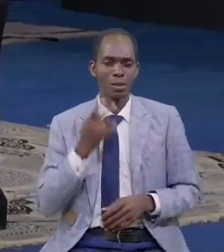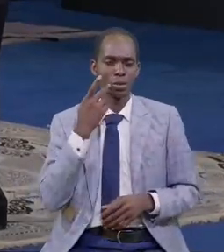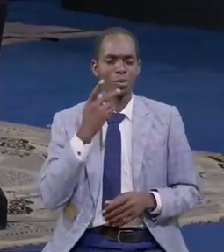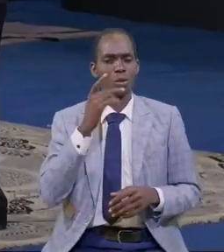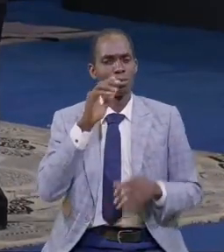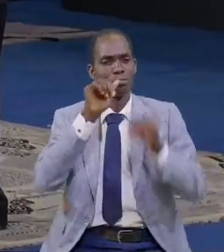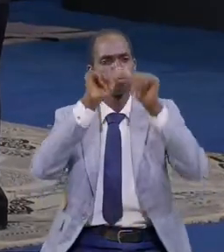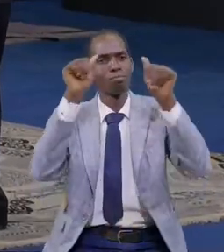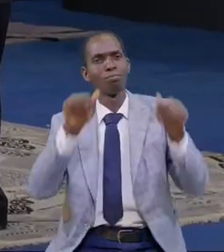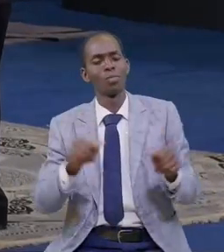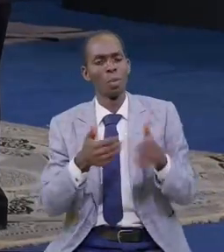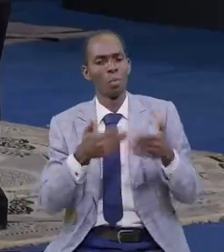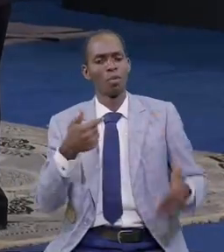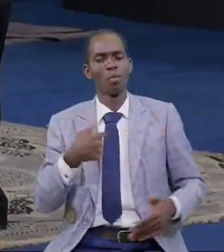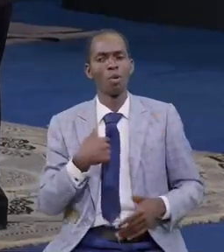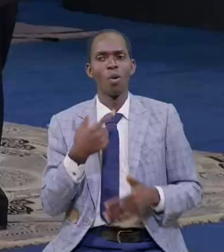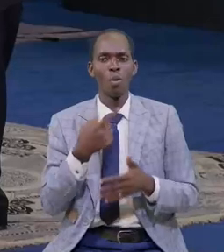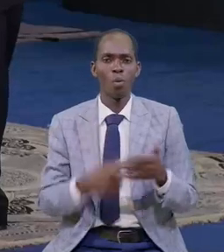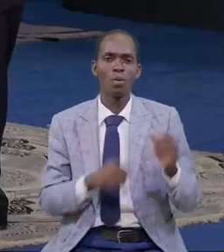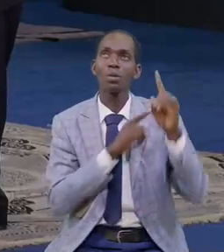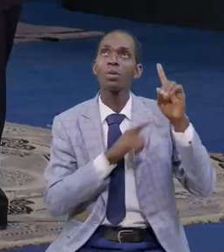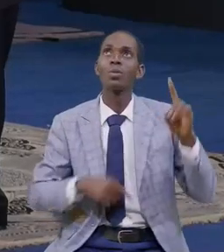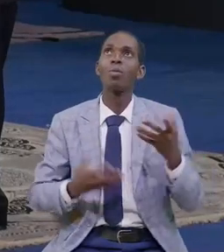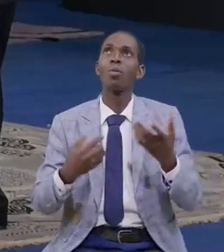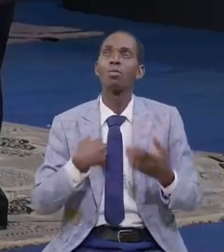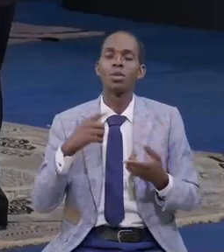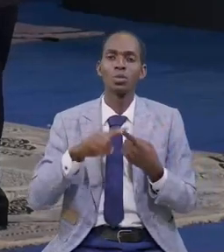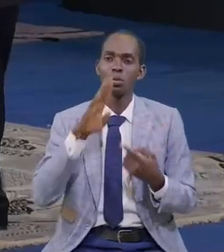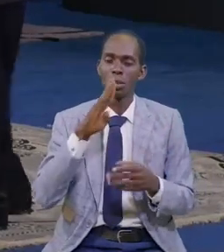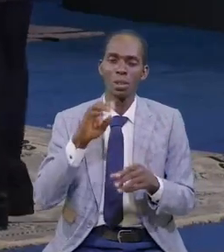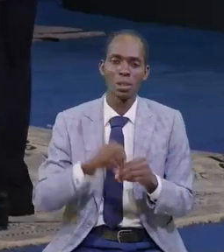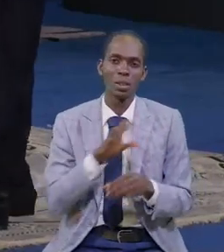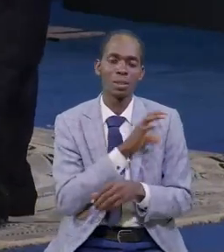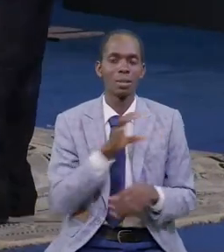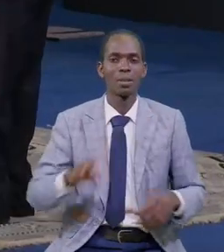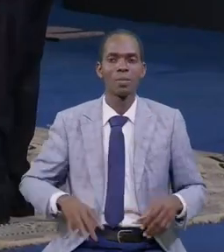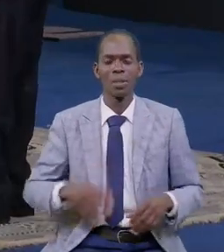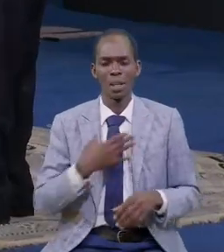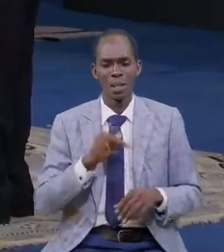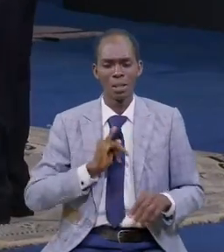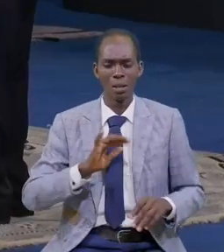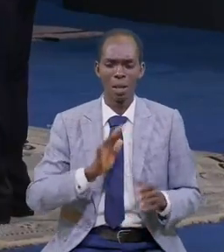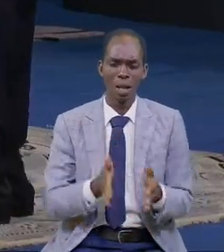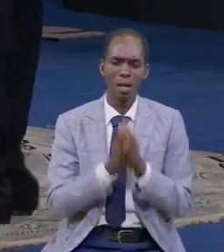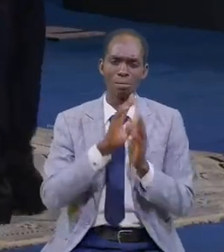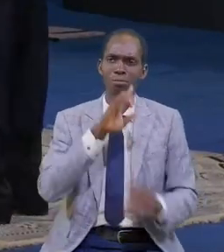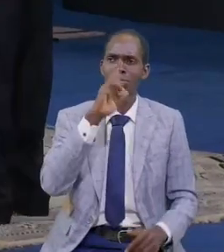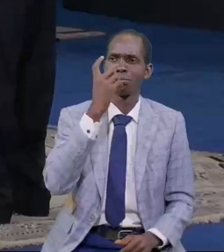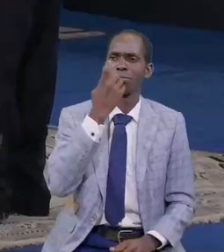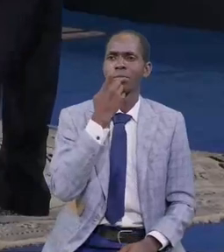moi ce que le Seigneur me fera devenir en Christ et je me suis demandé